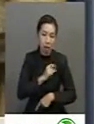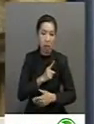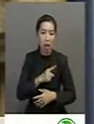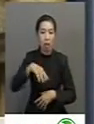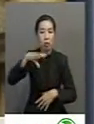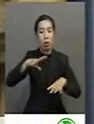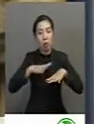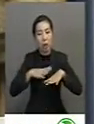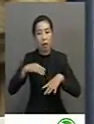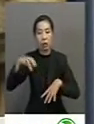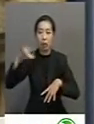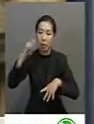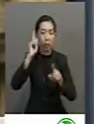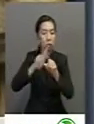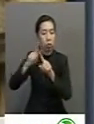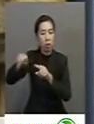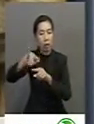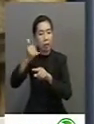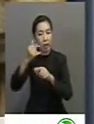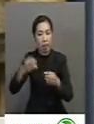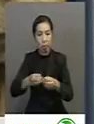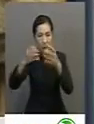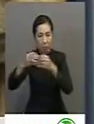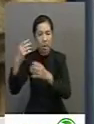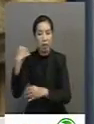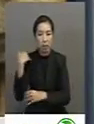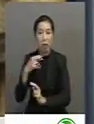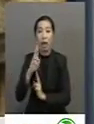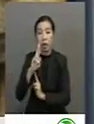ะสนามบินเพราะฉะนั้นก็ให้ระมัดระวังนะคะเรื่องของจุดเสี่ยงต่างๆในยุโรปด้วย ค่ะ